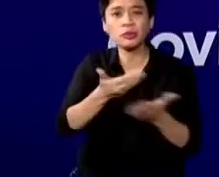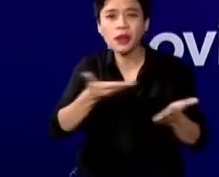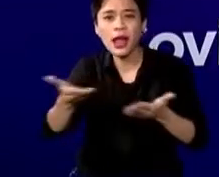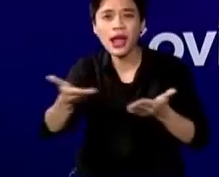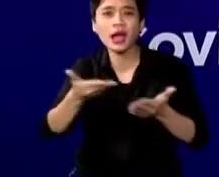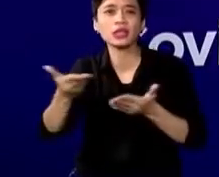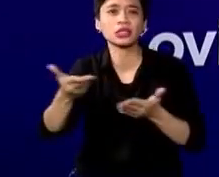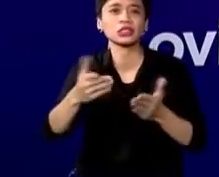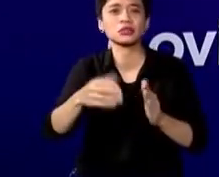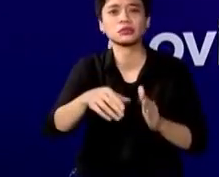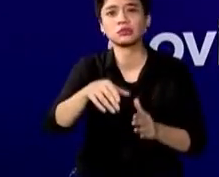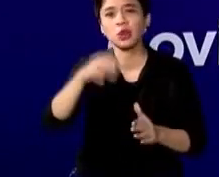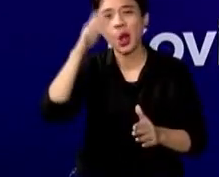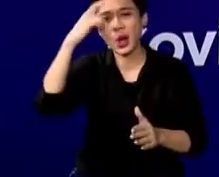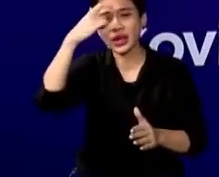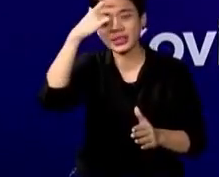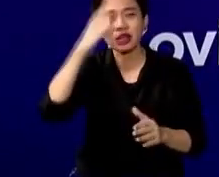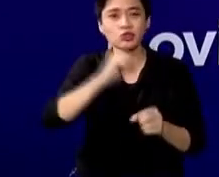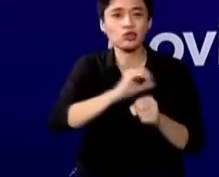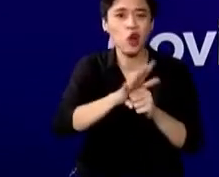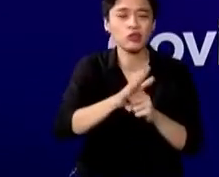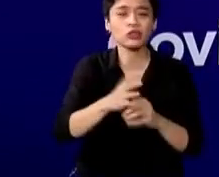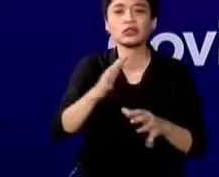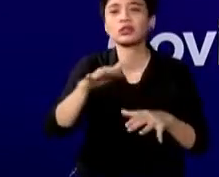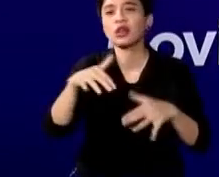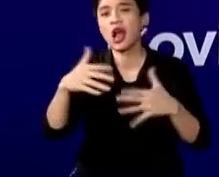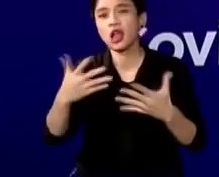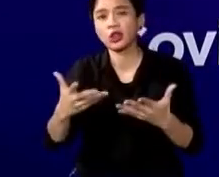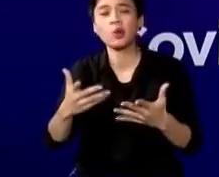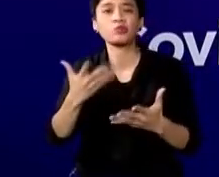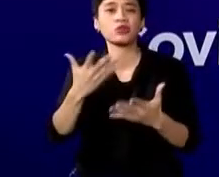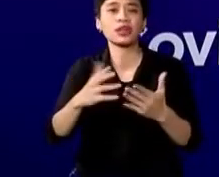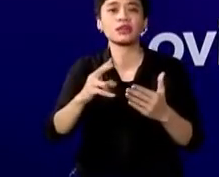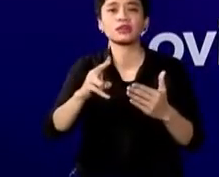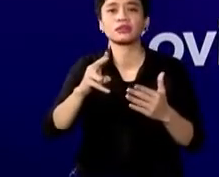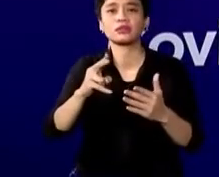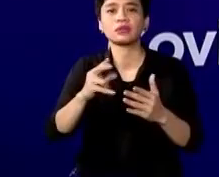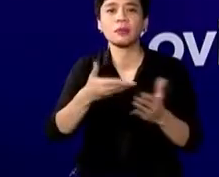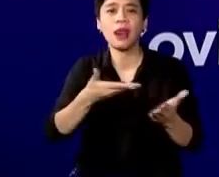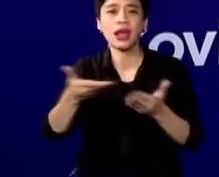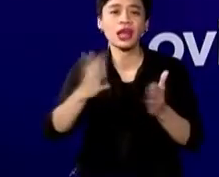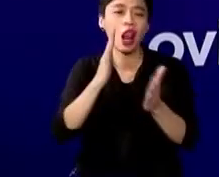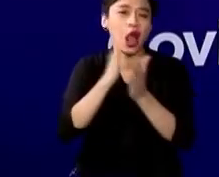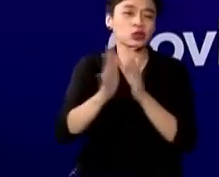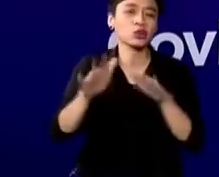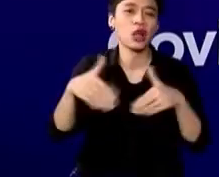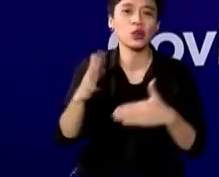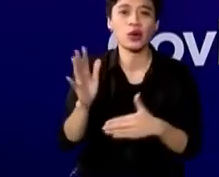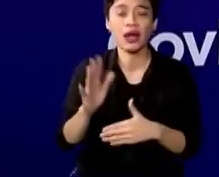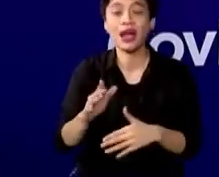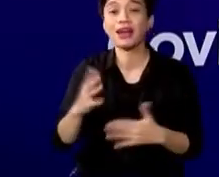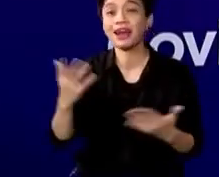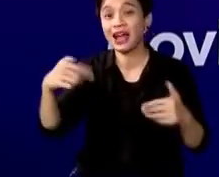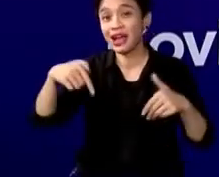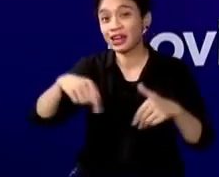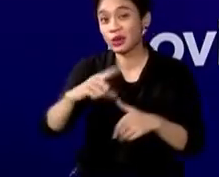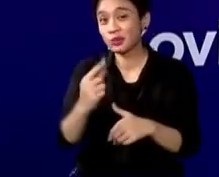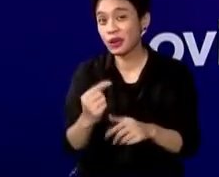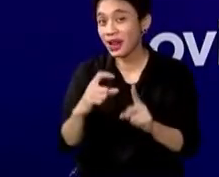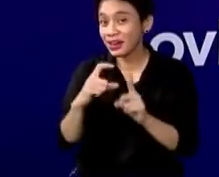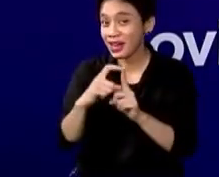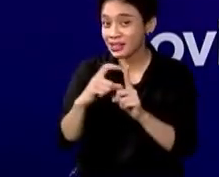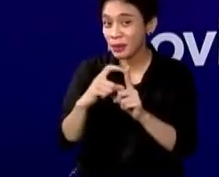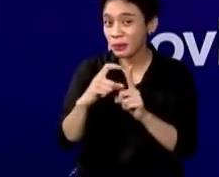tidak langsung mengenai penyakit covid-19 ini sebagaimana yang kita ketahui memang bulan Desember eh terjadi